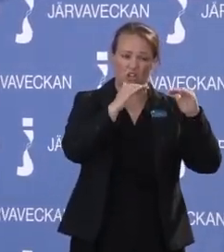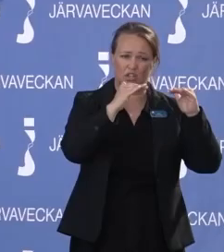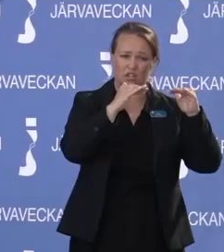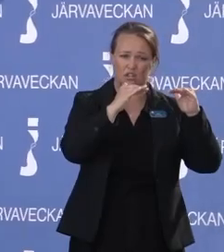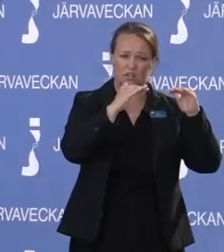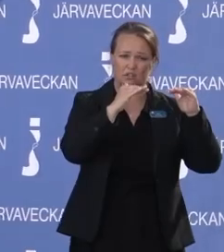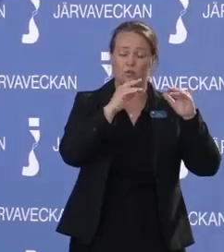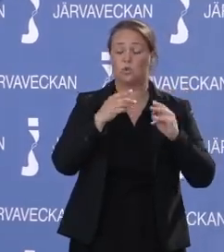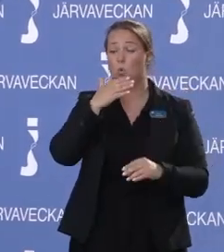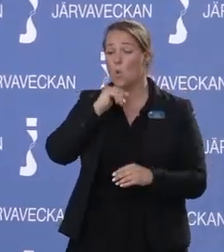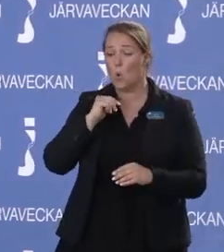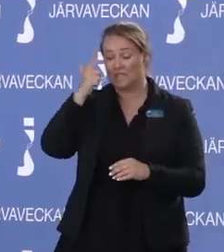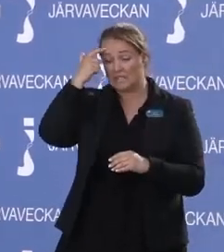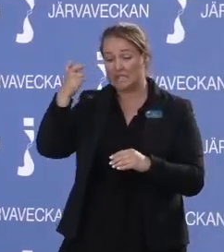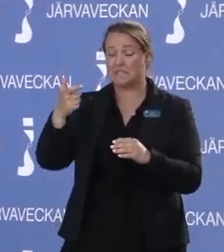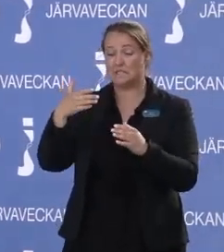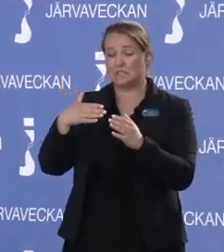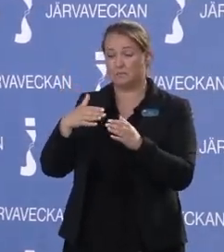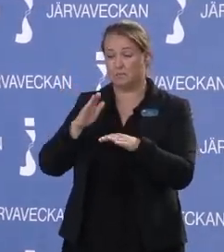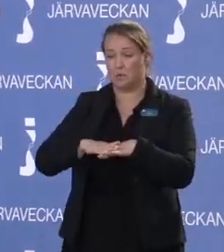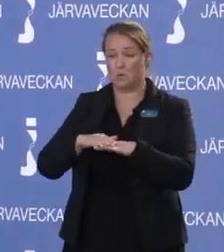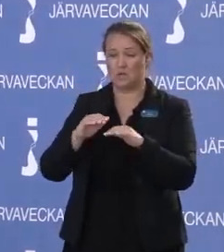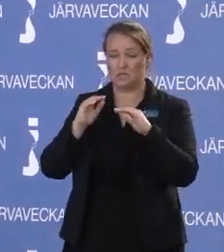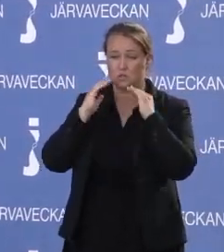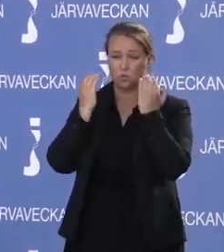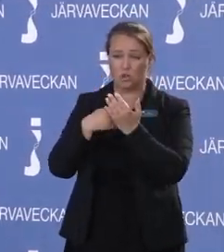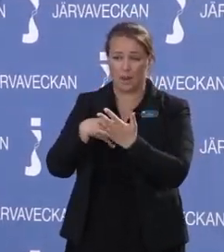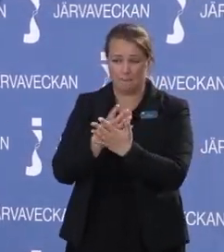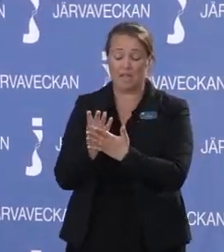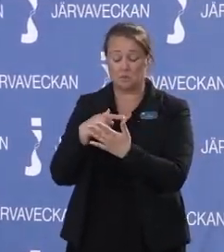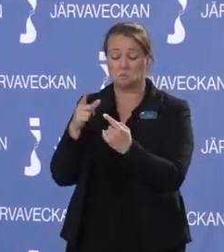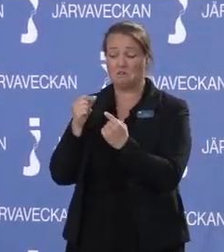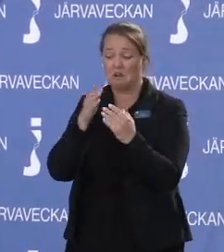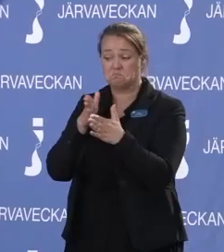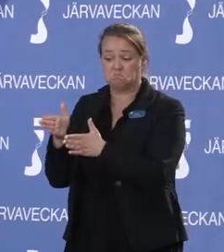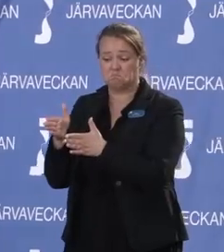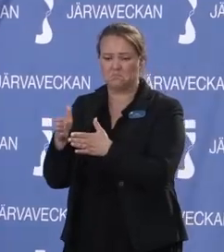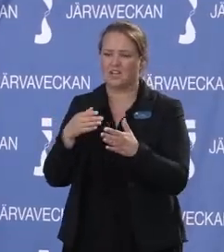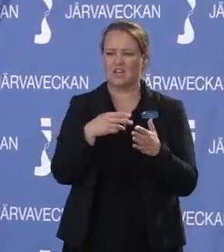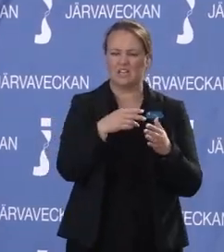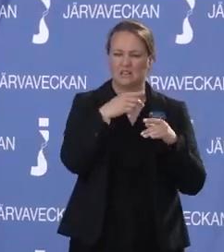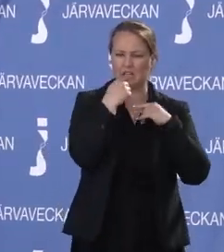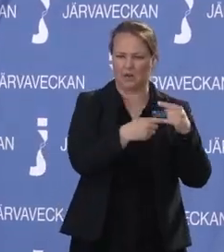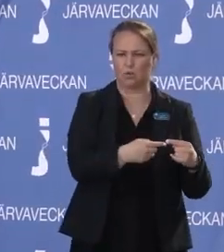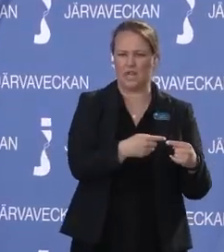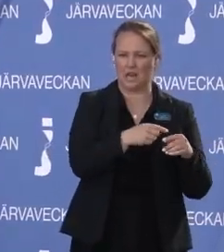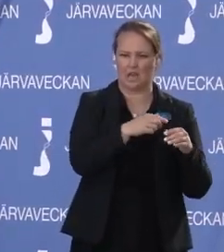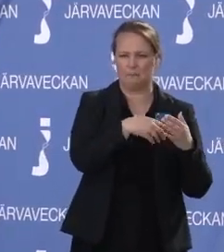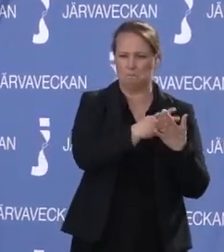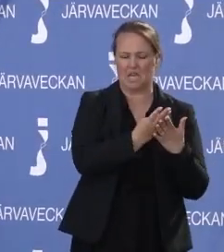medier, att det är högre, att man hellre väljer sociala medier över redaktionella medier. Det är också trender som vi kan se i andra